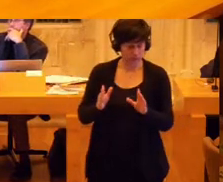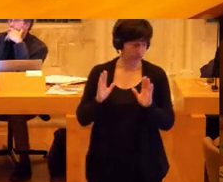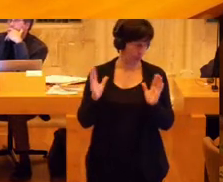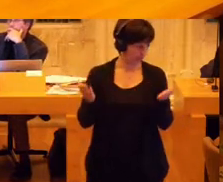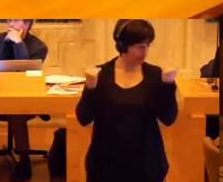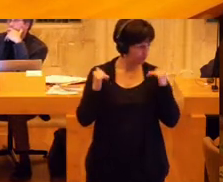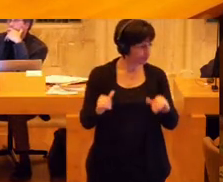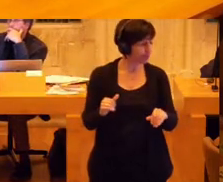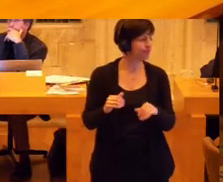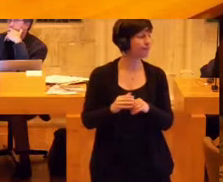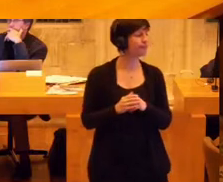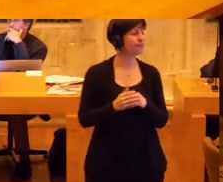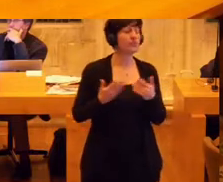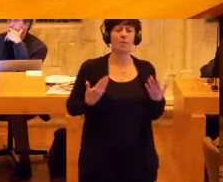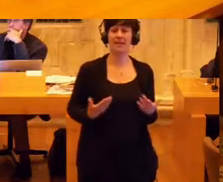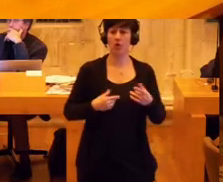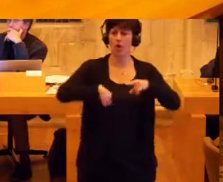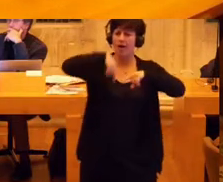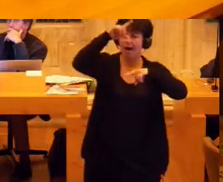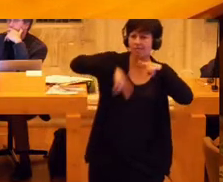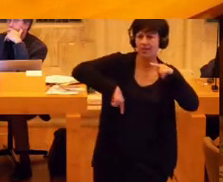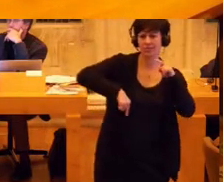Sur les interdictions maintenant.